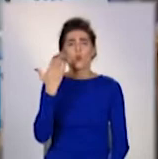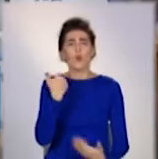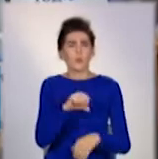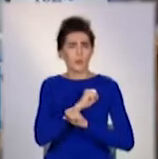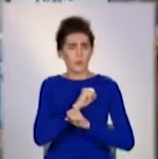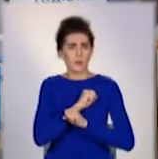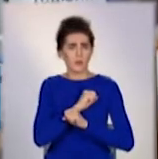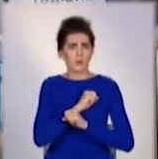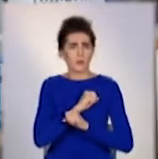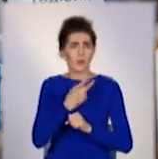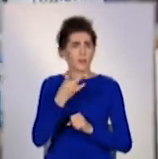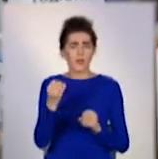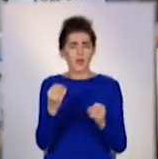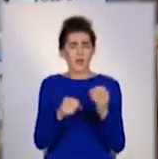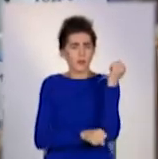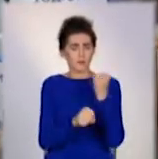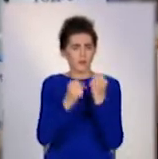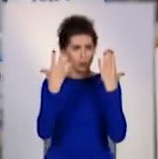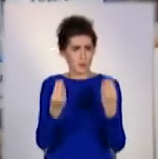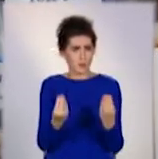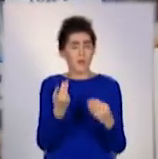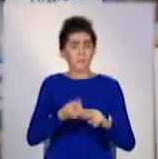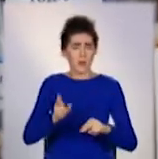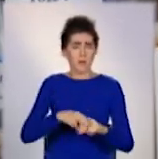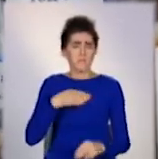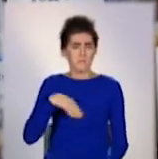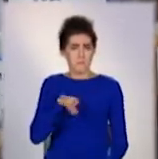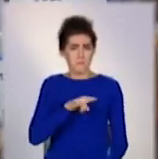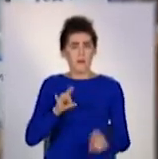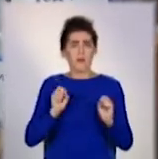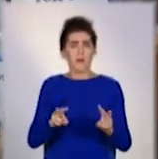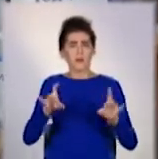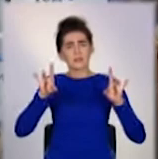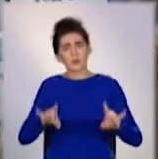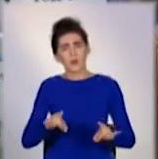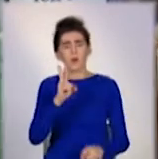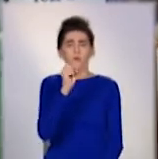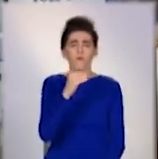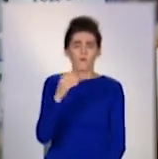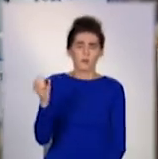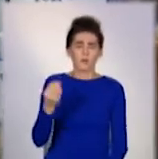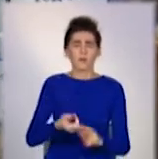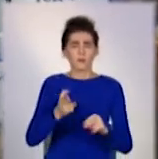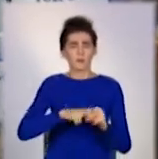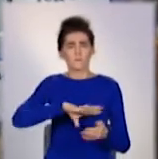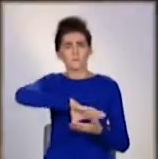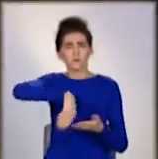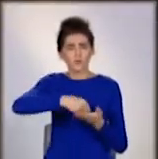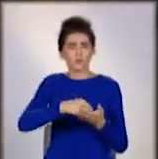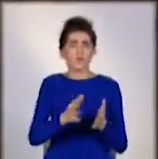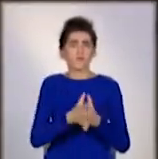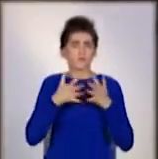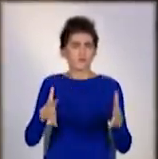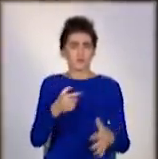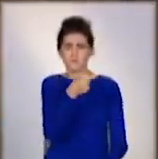відпочивають? Явно не в будні, правильно? Поэтому мы, как и рестораны, как и кафе, все в большом